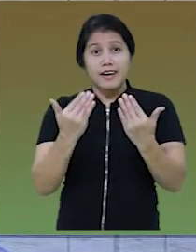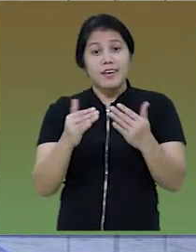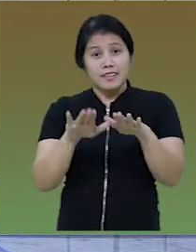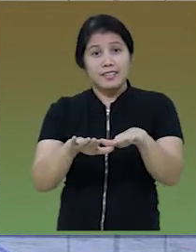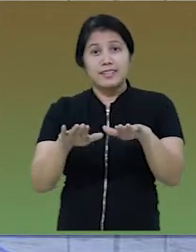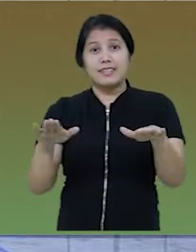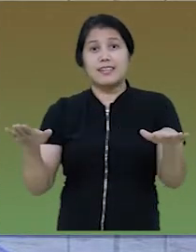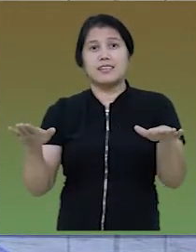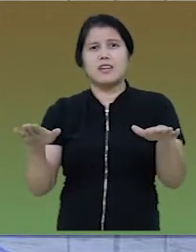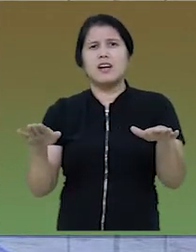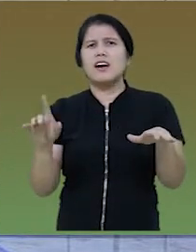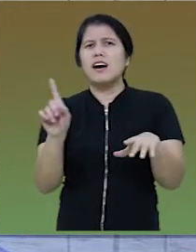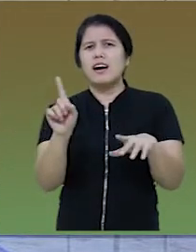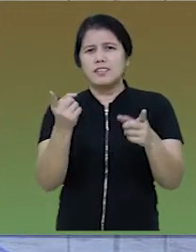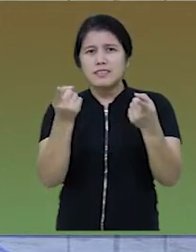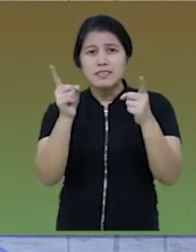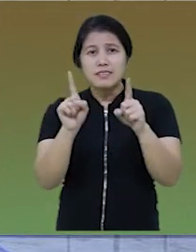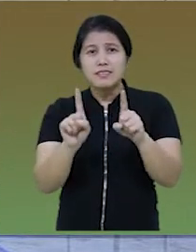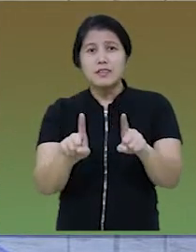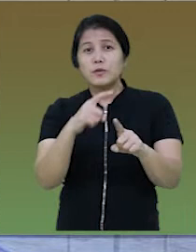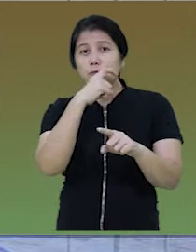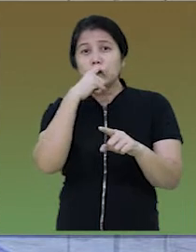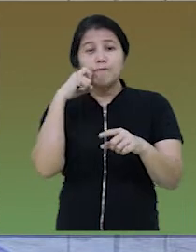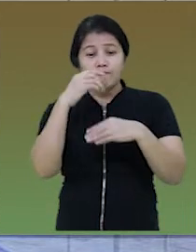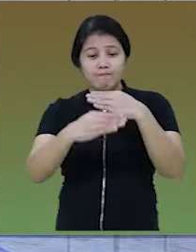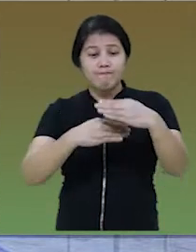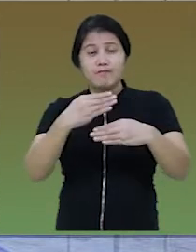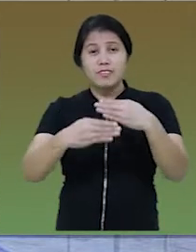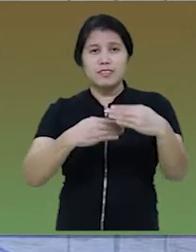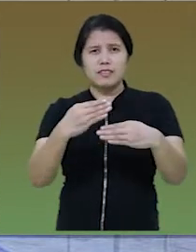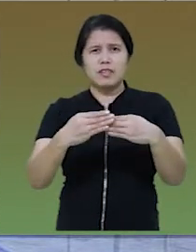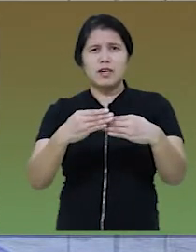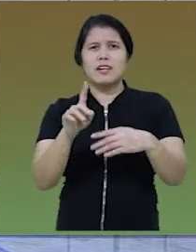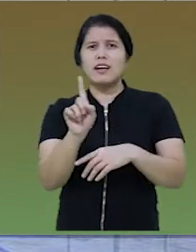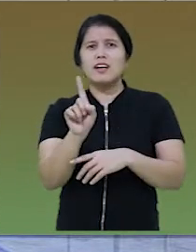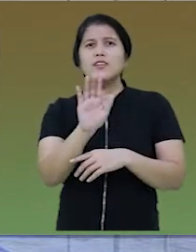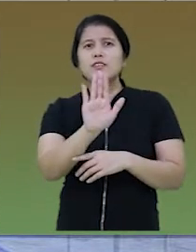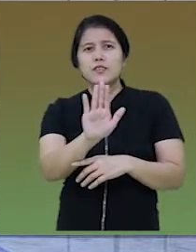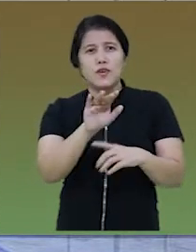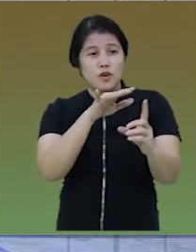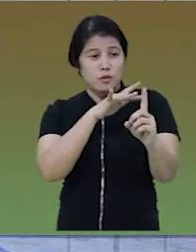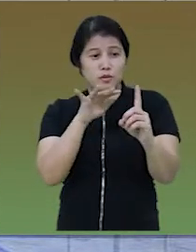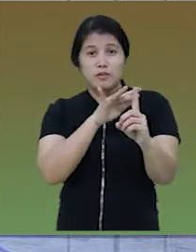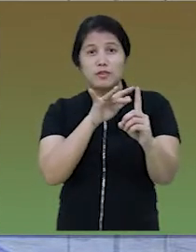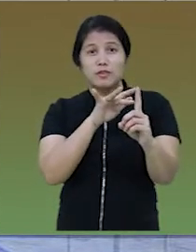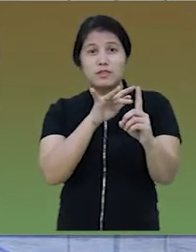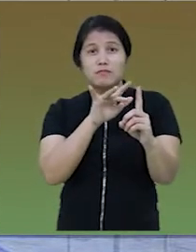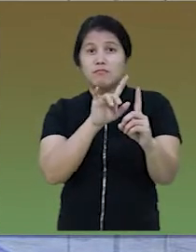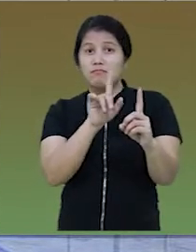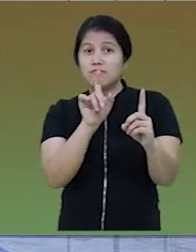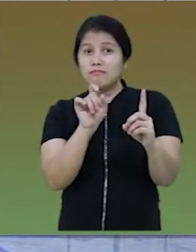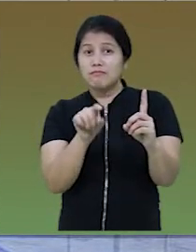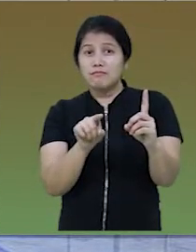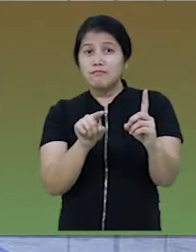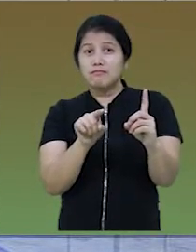Ngayon, kids, what happened to the tissue? Ano ang inyong obserbasyon?